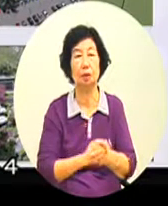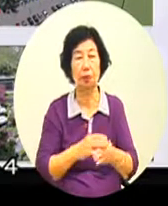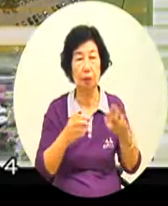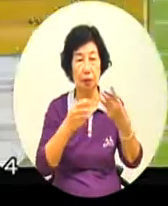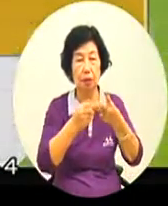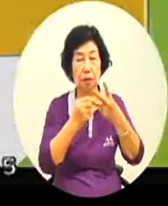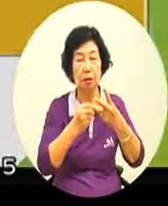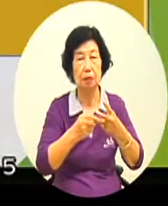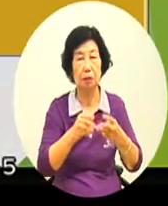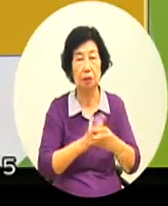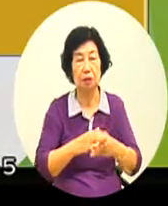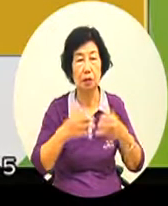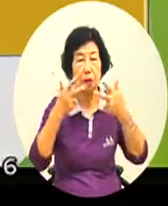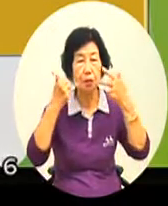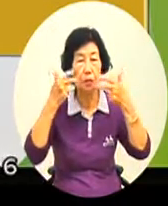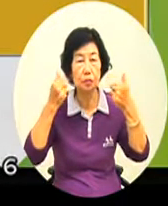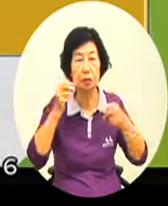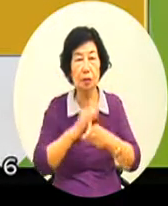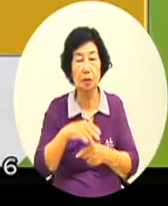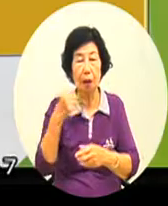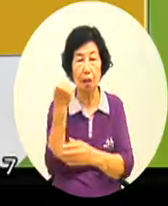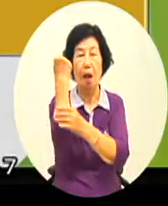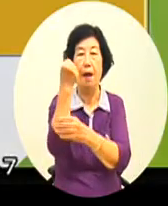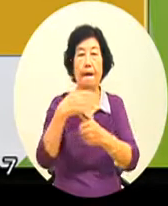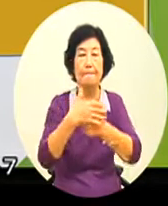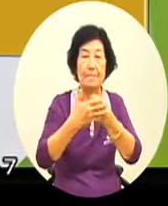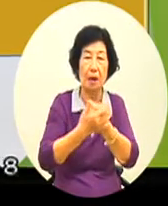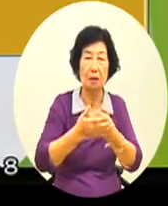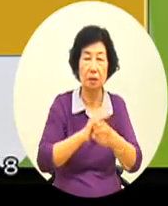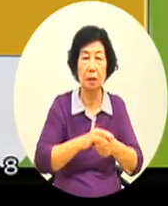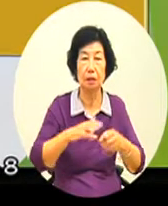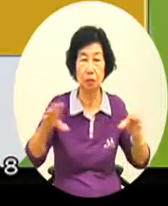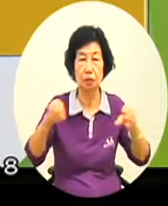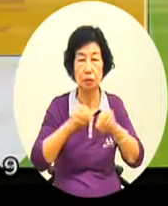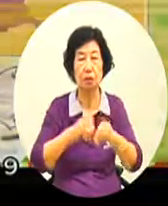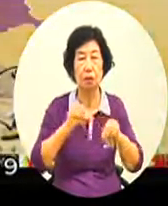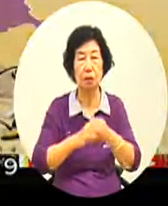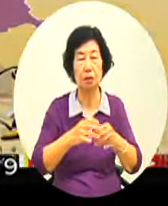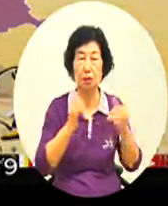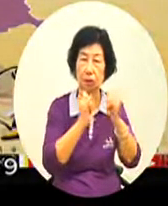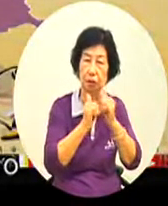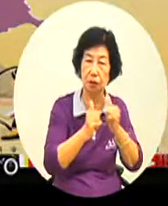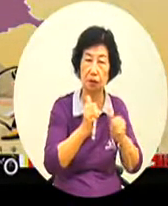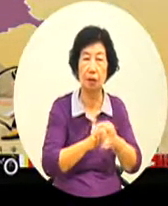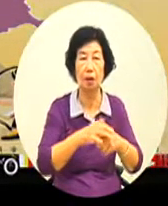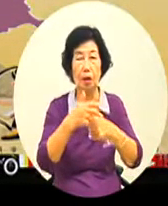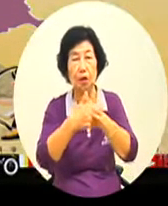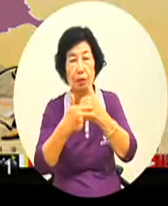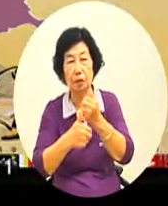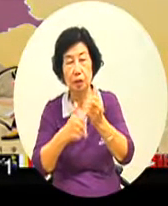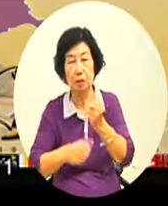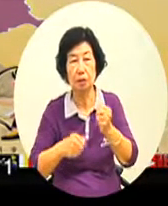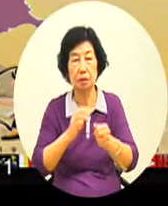益保障与福利服务方面，本会持续结合社会局跟卫生局的资源， 强化对于原住民长者的照顾，因此在原